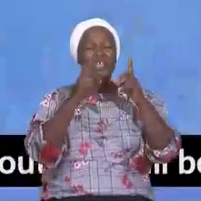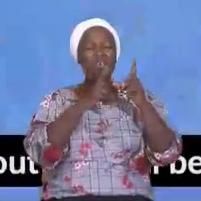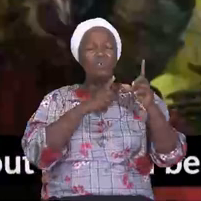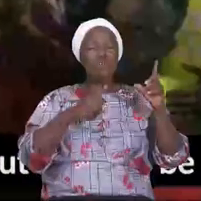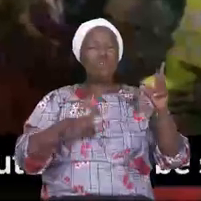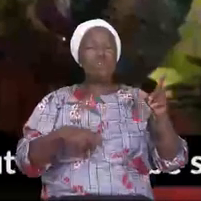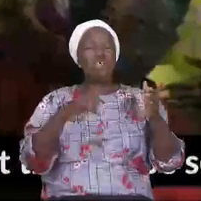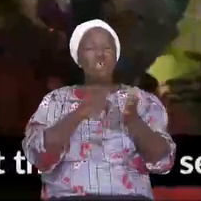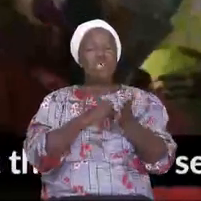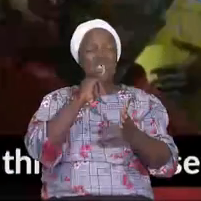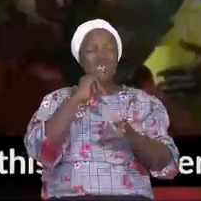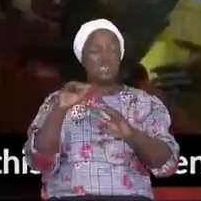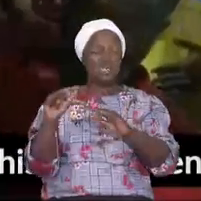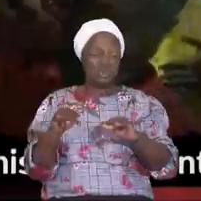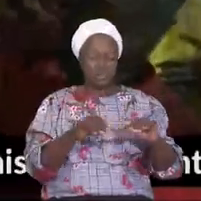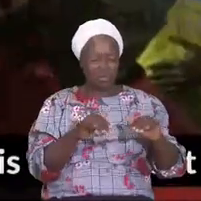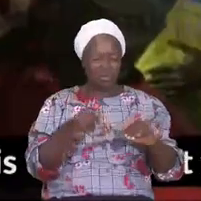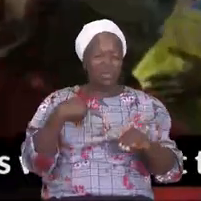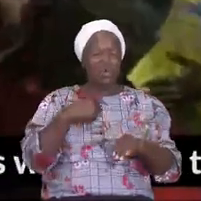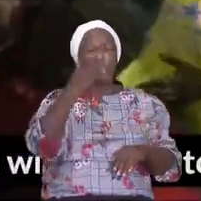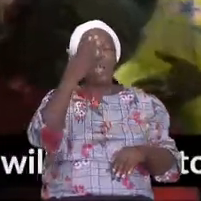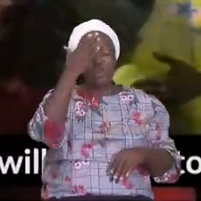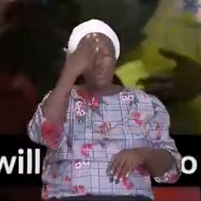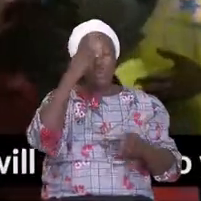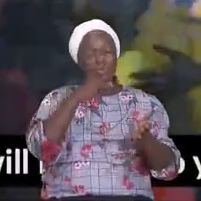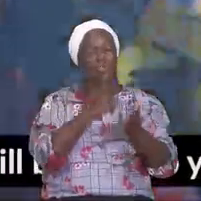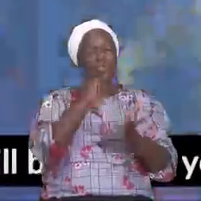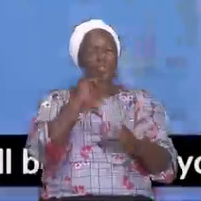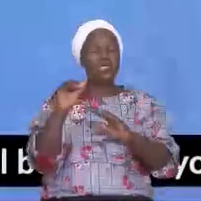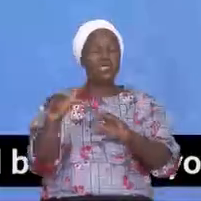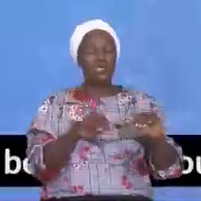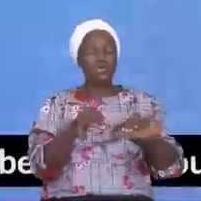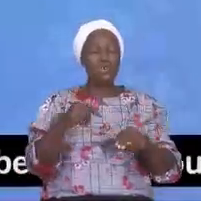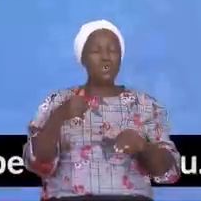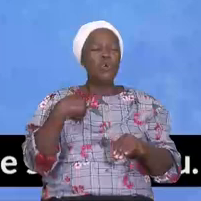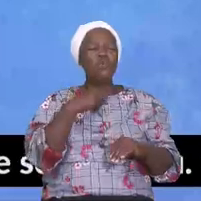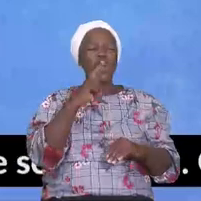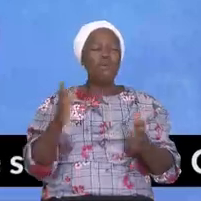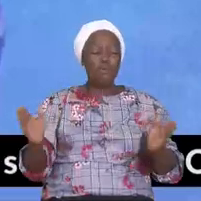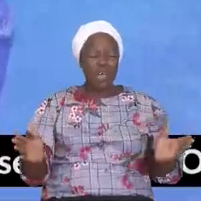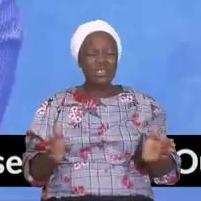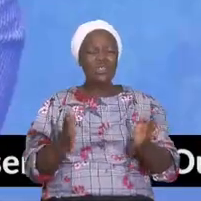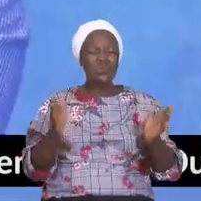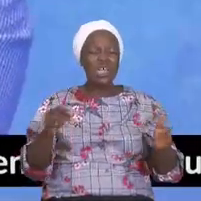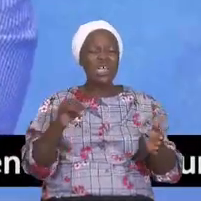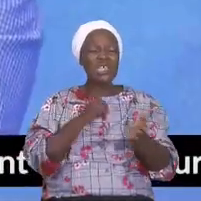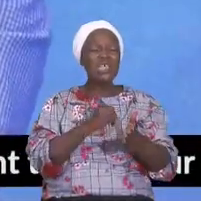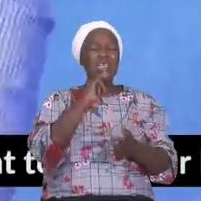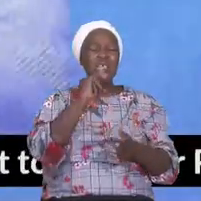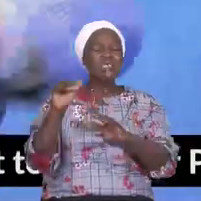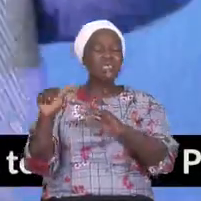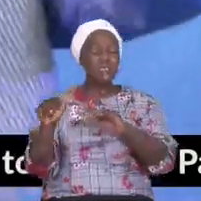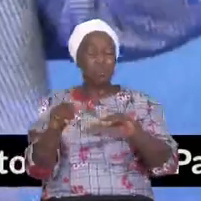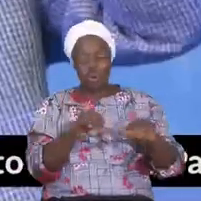délivrance au nom de Jésus. Merci Seigneur, parce que c'est fait. Nous savons que c'est